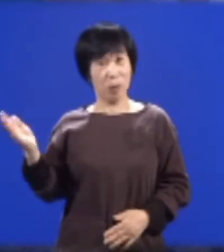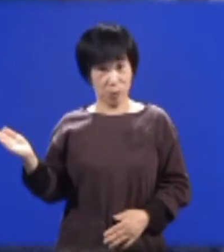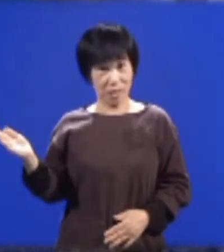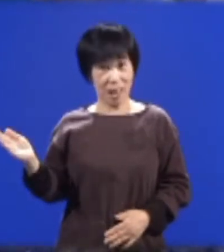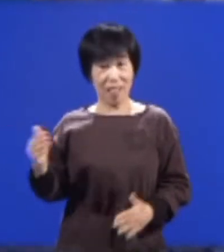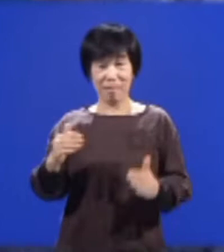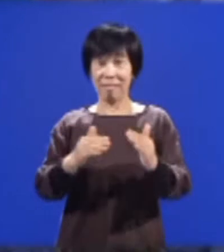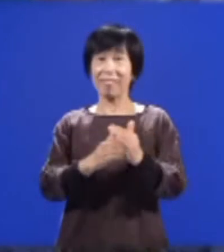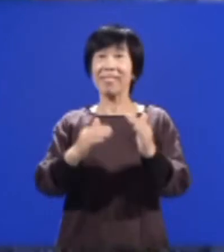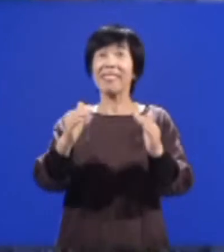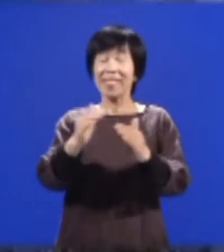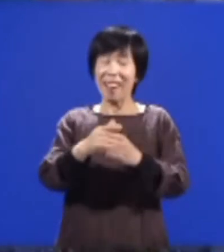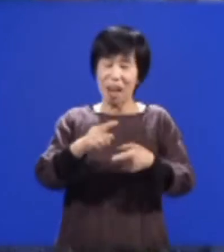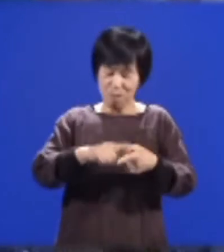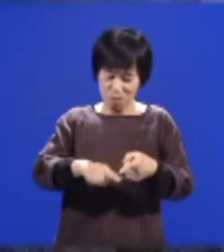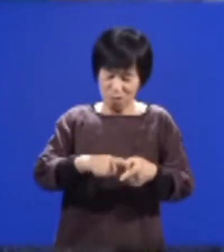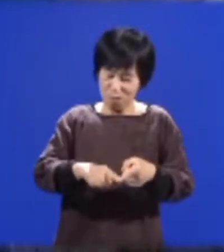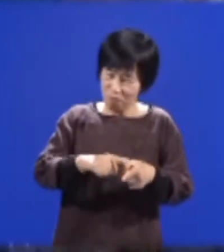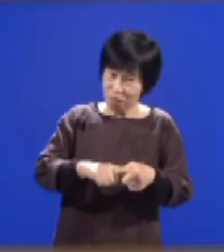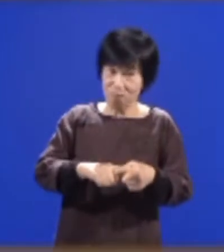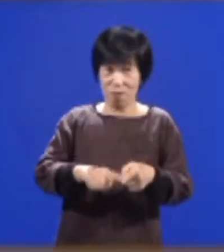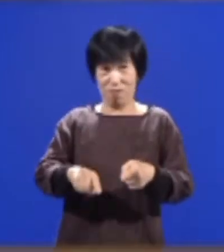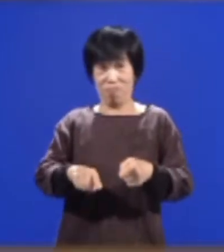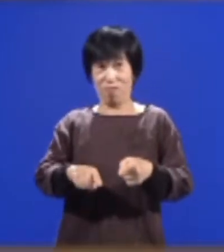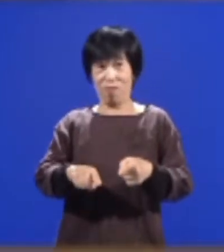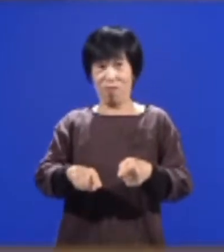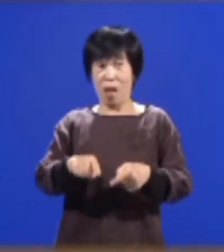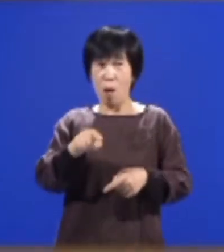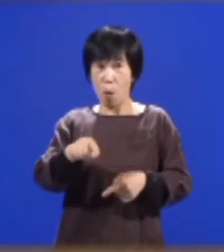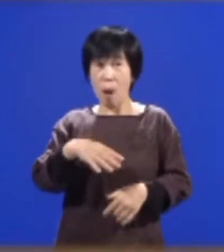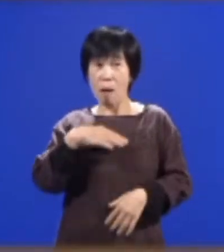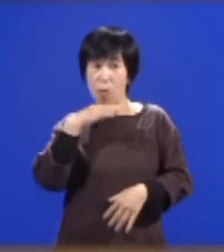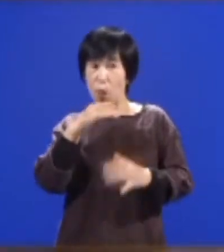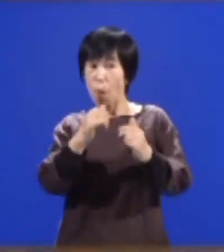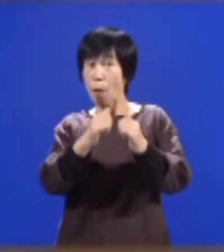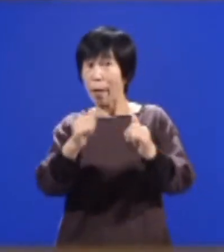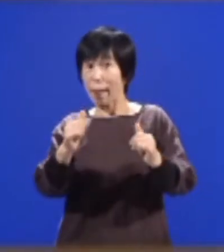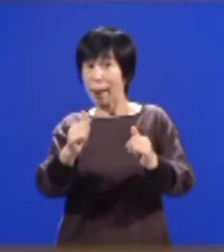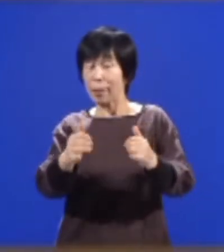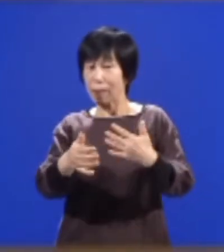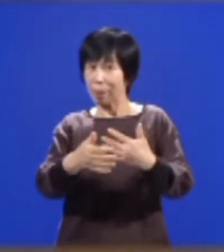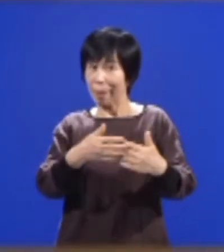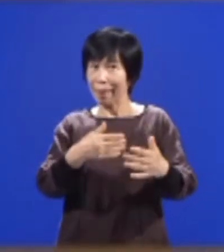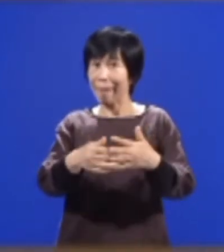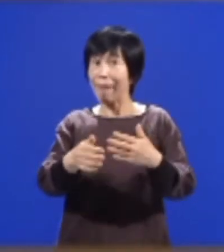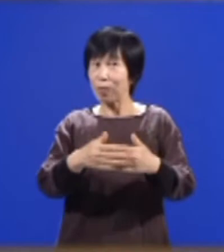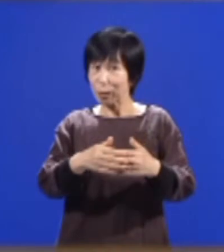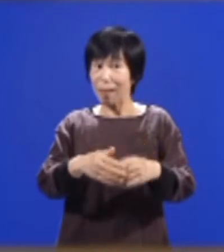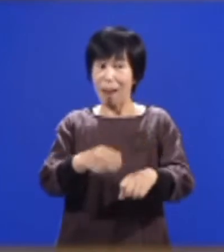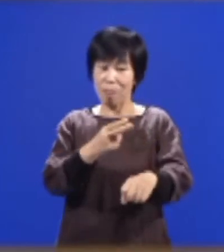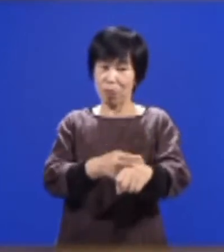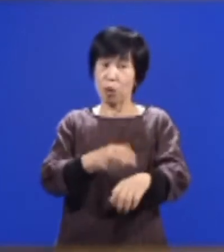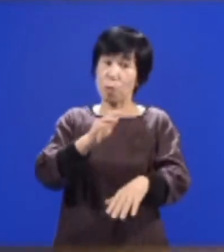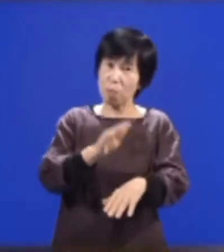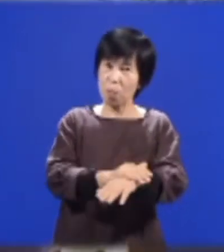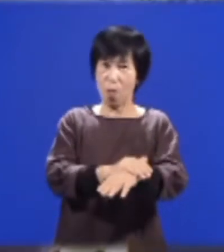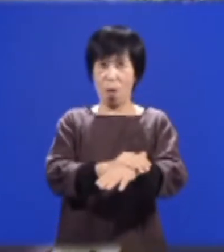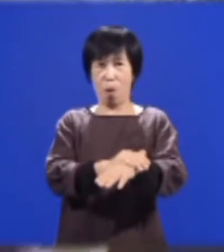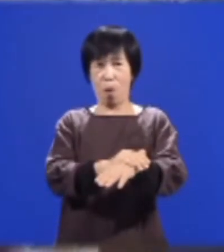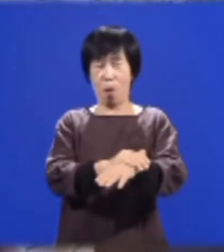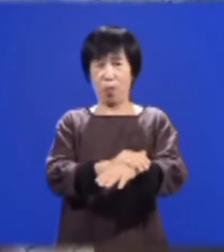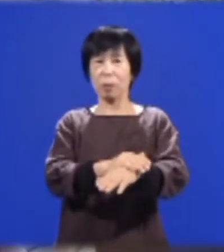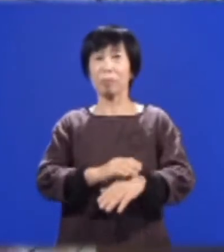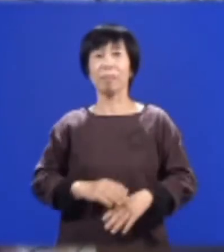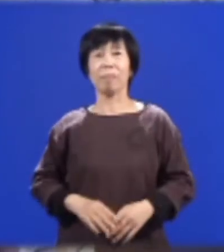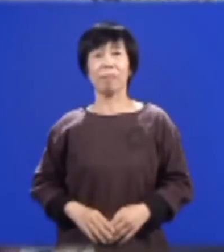こちらでは竹細工をしてますね。さすが年長者の皆さん、昔取った杵柄、手